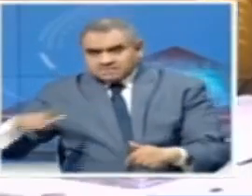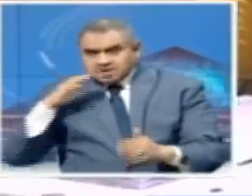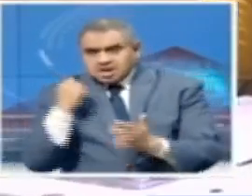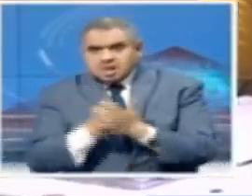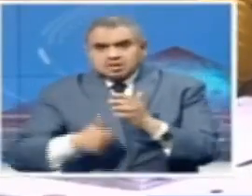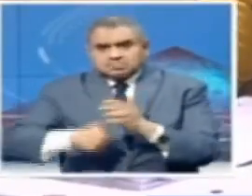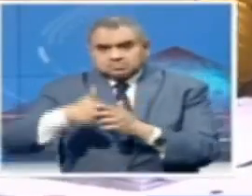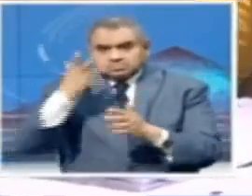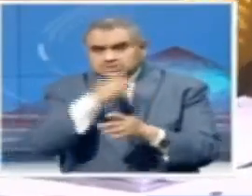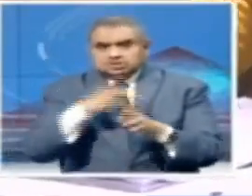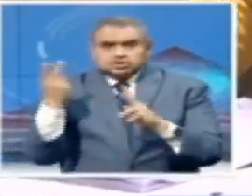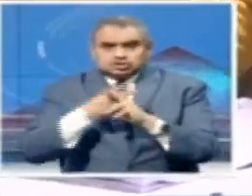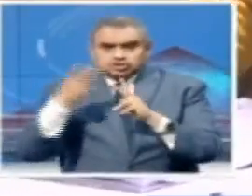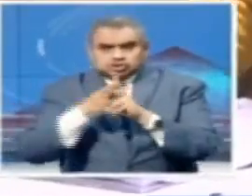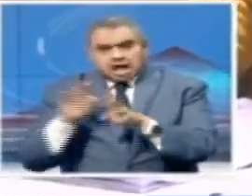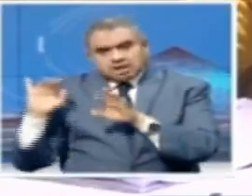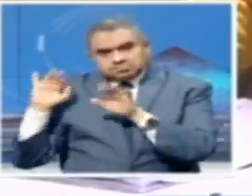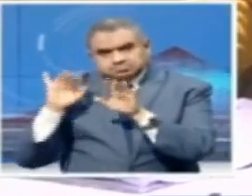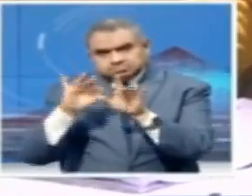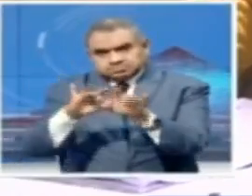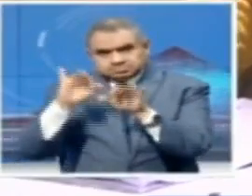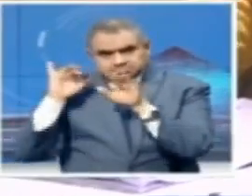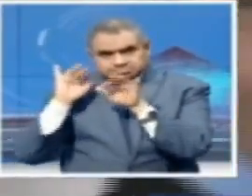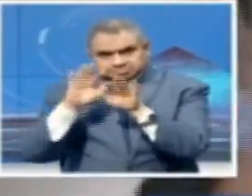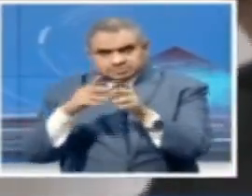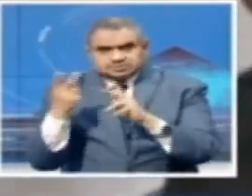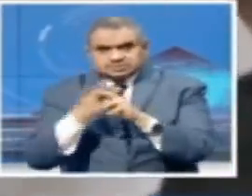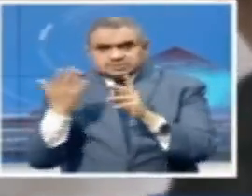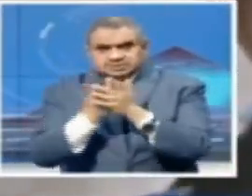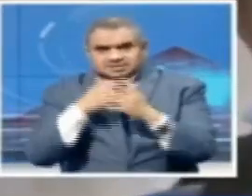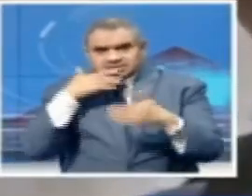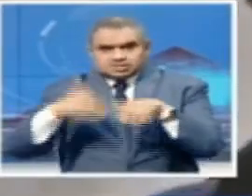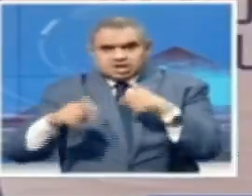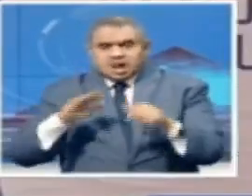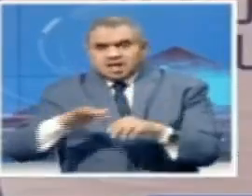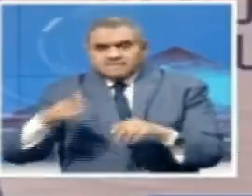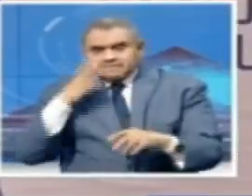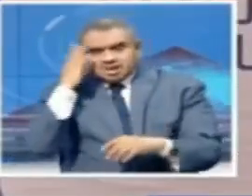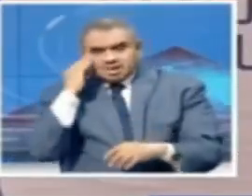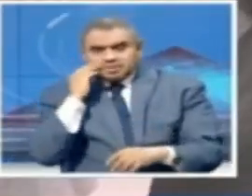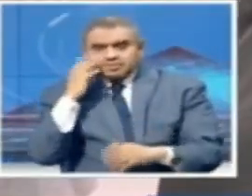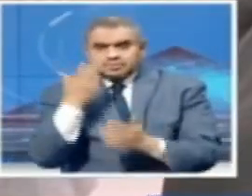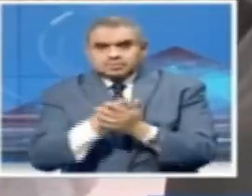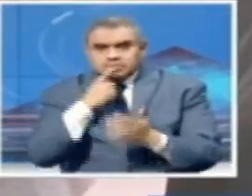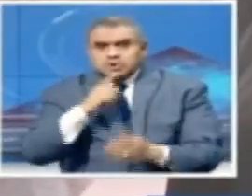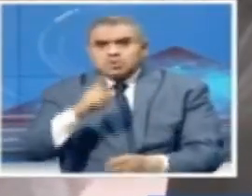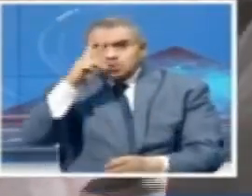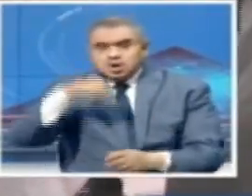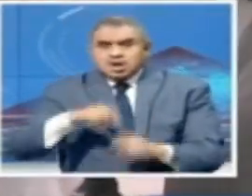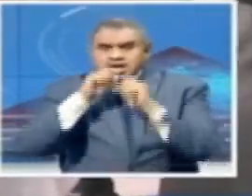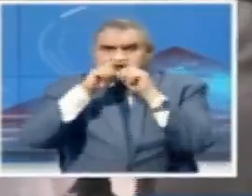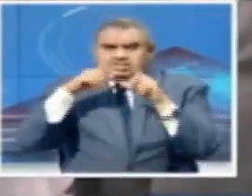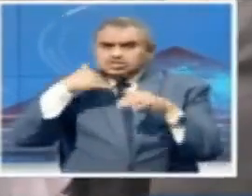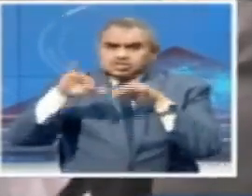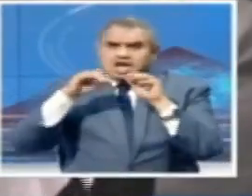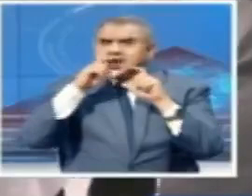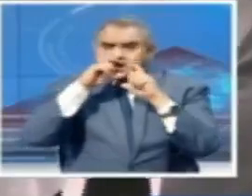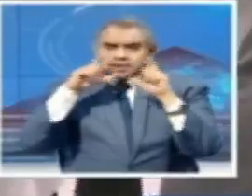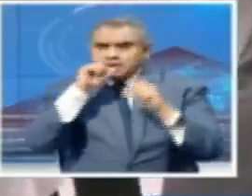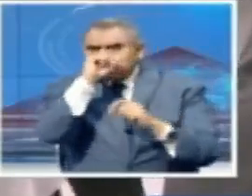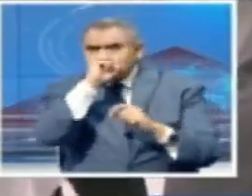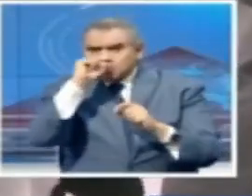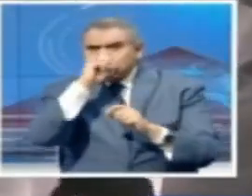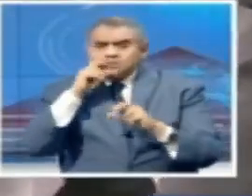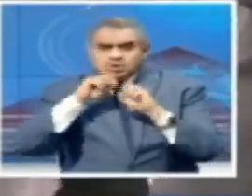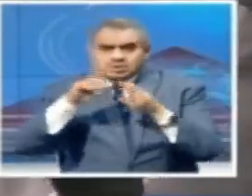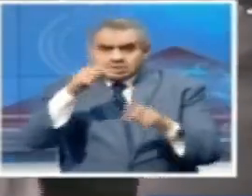متزايدا من المواطنين، بما يؤكد نجاح الحمله ضد فيروس شلل الاطفال. هم والله بينادوا من الصبح بدري، وانا اول ما قمت